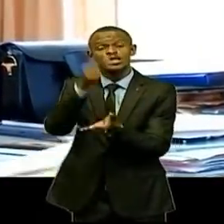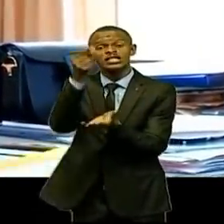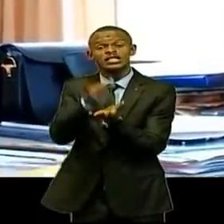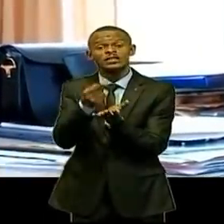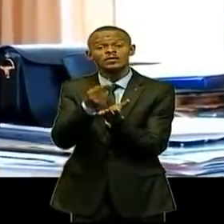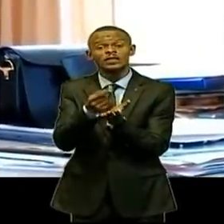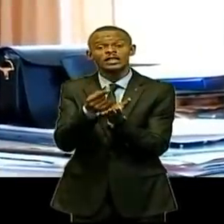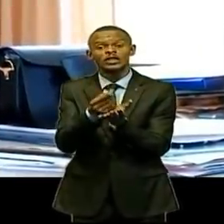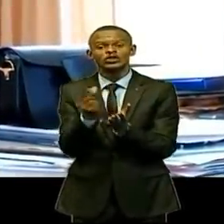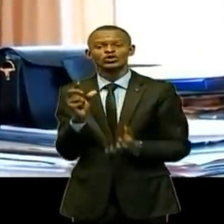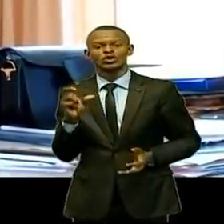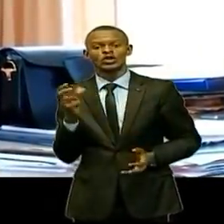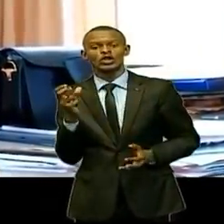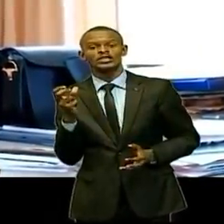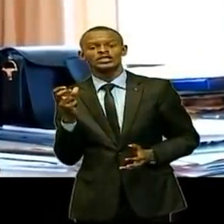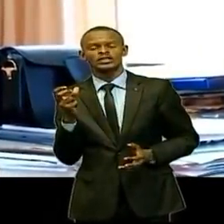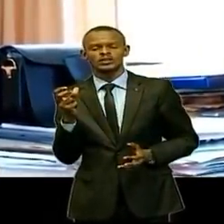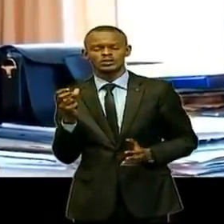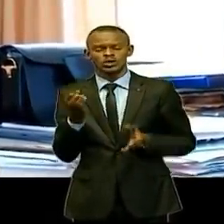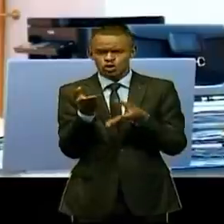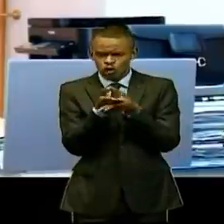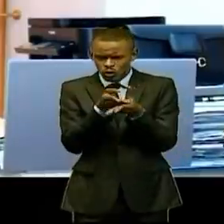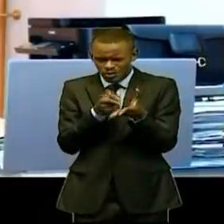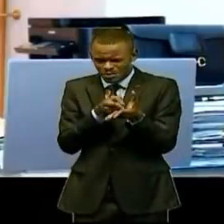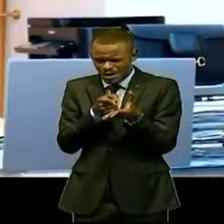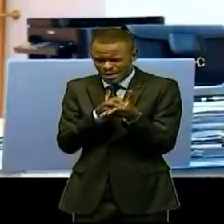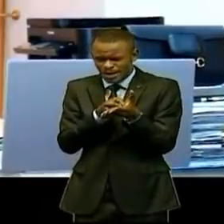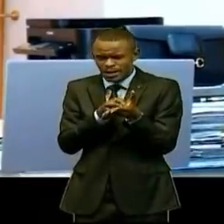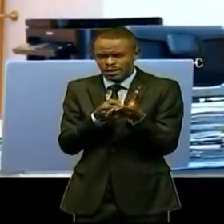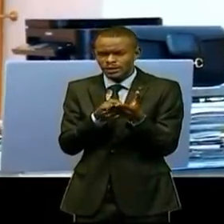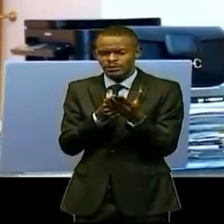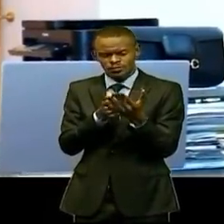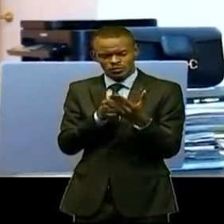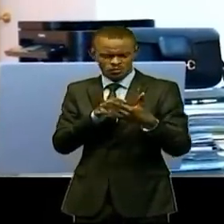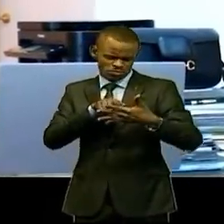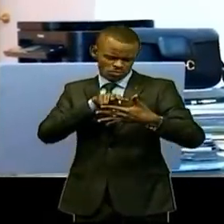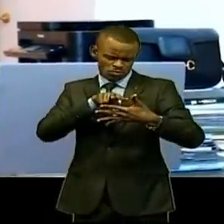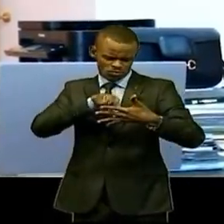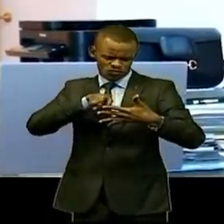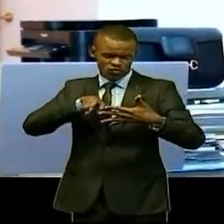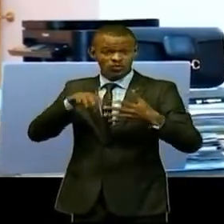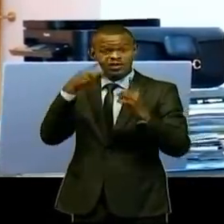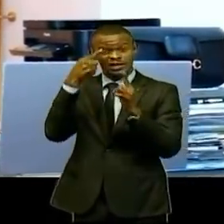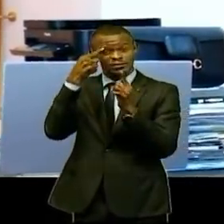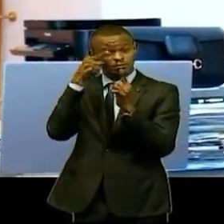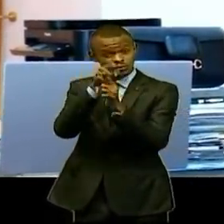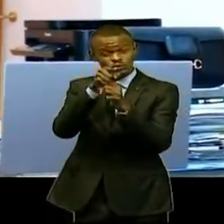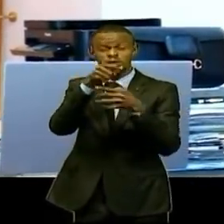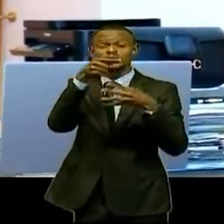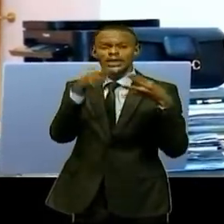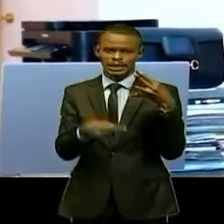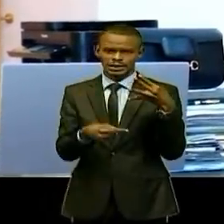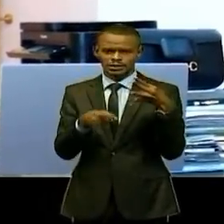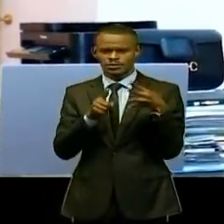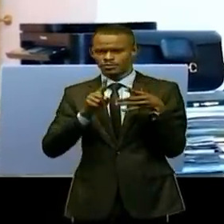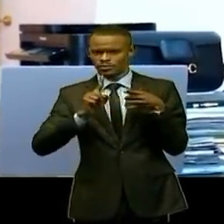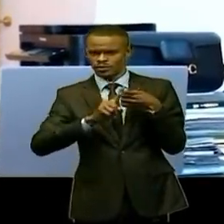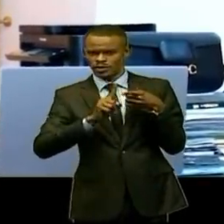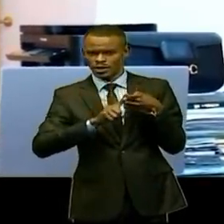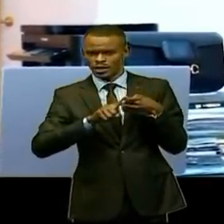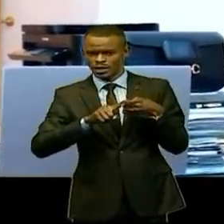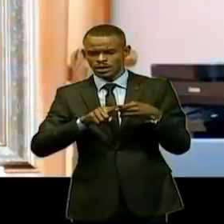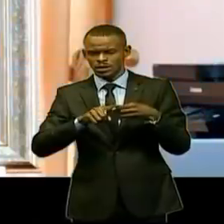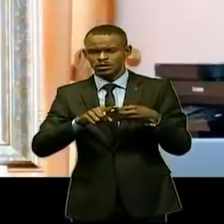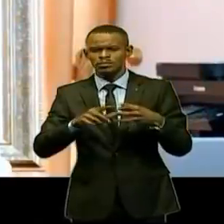Congo. Ce document poursuit quatre principaux objectifs, à savoir l'acquisition, la